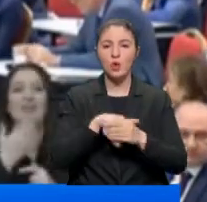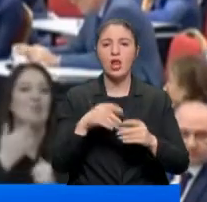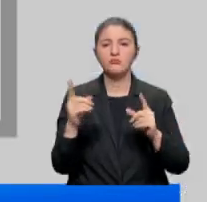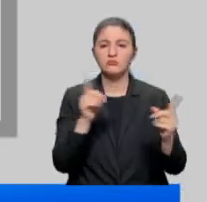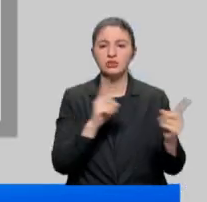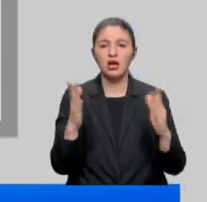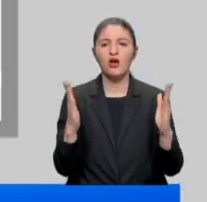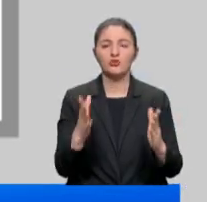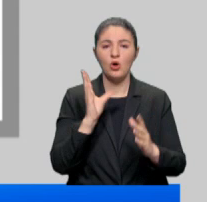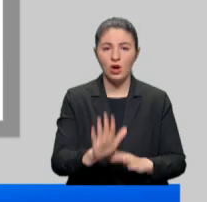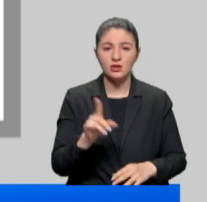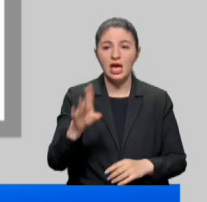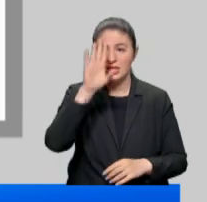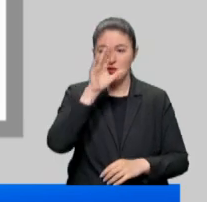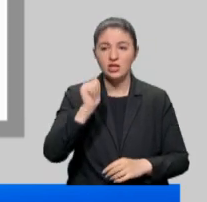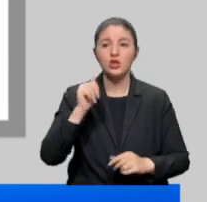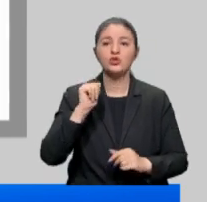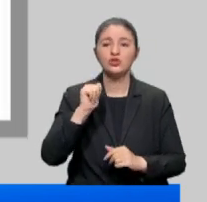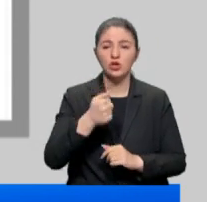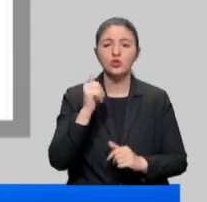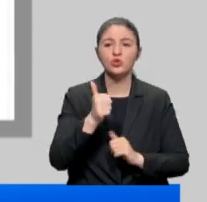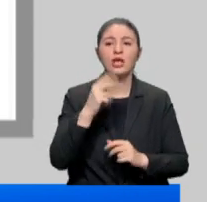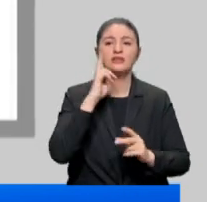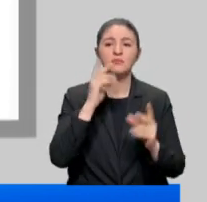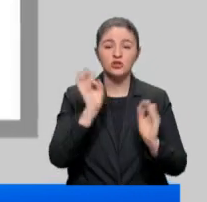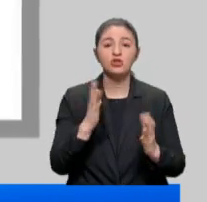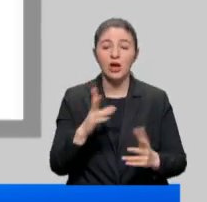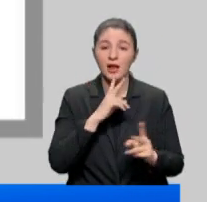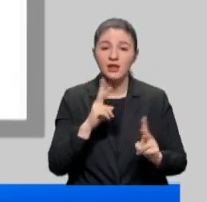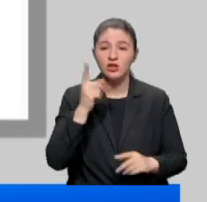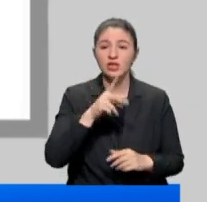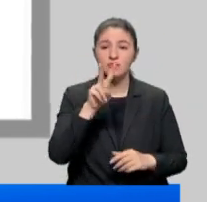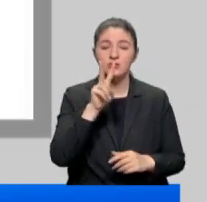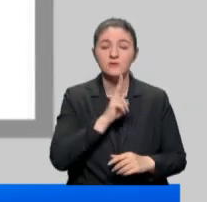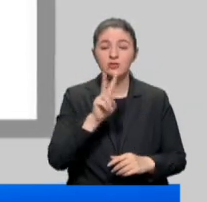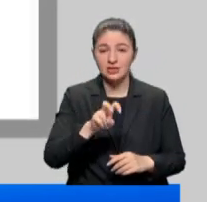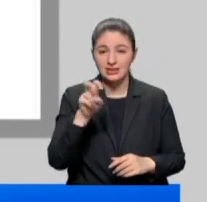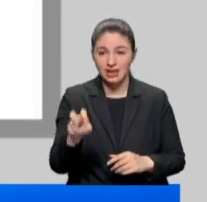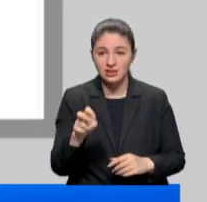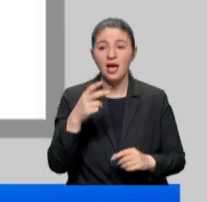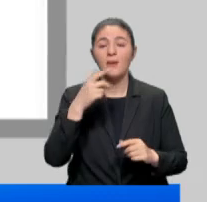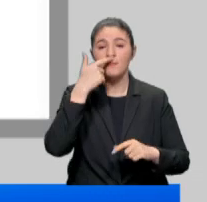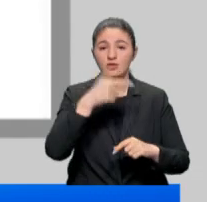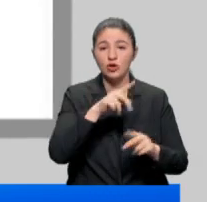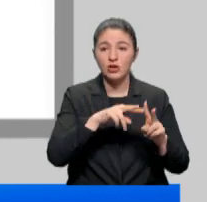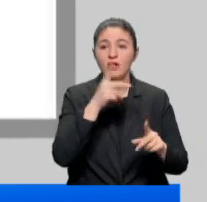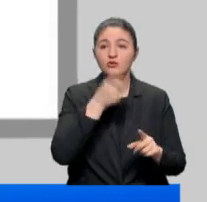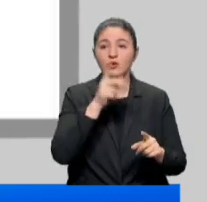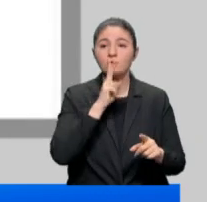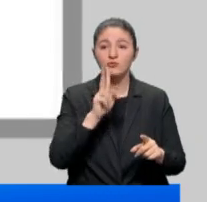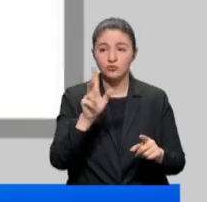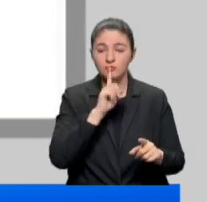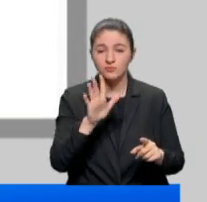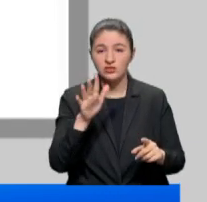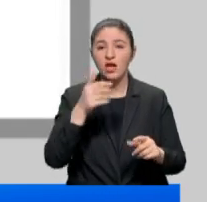karşıya getirdi. İstanbullular yarın güne zenginleşerek başlayacak. Çünkü elektriğe %288, mazota